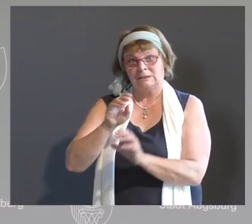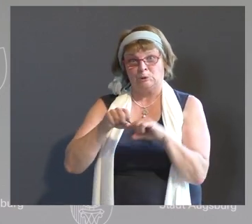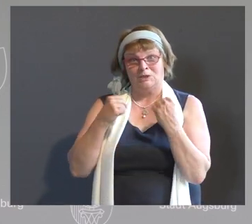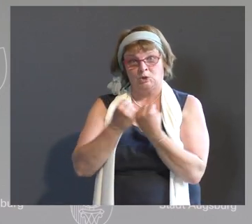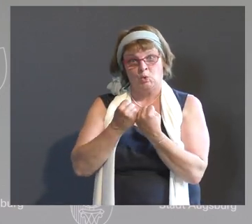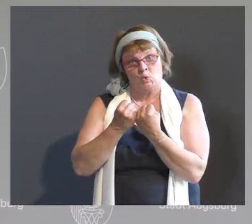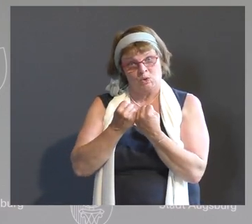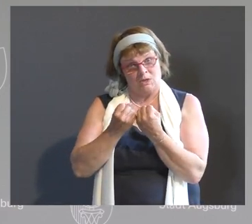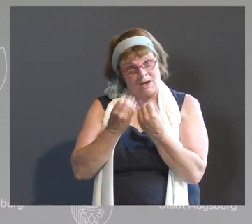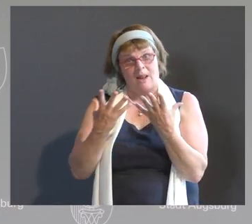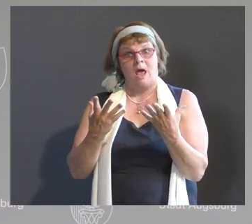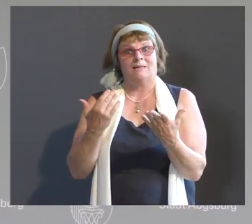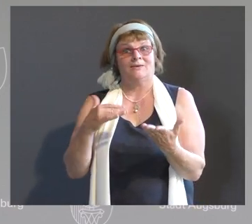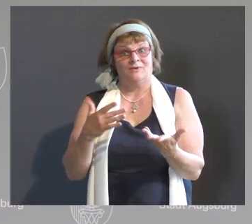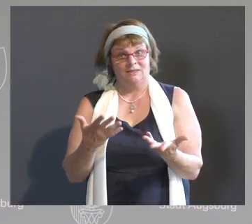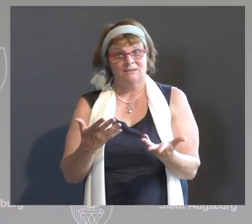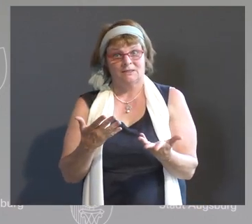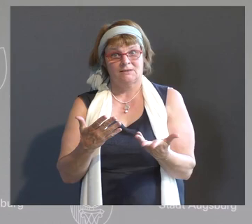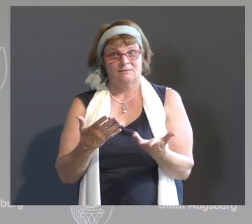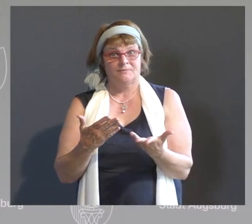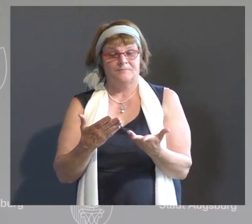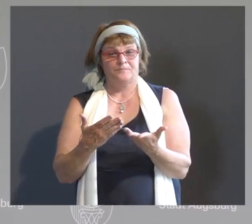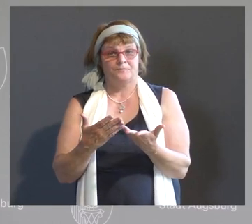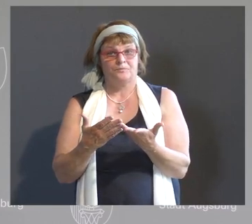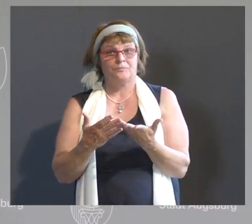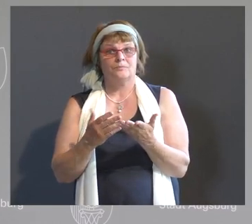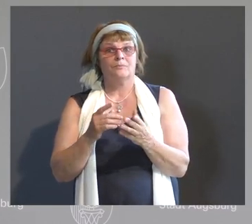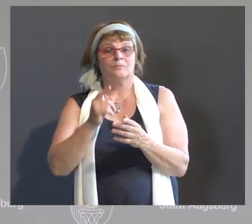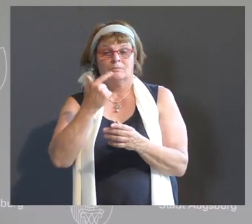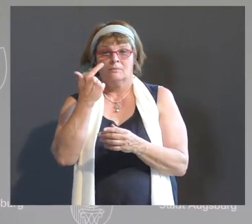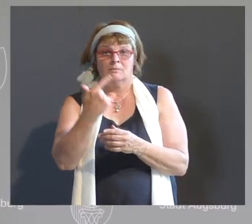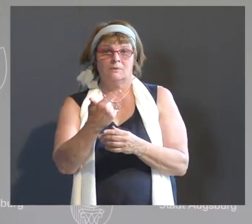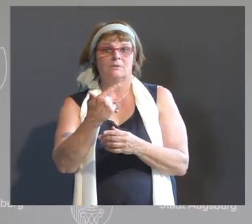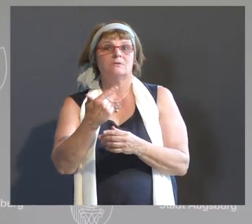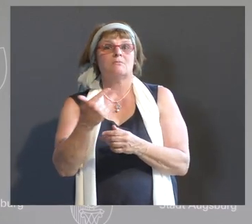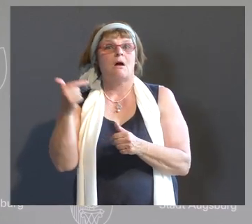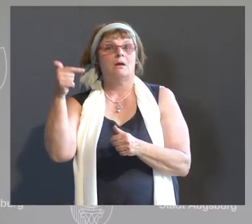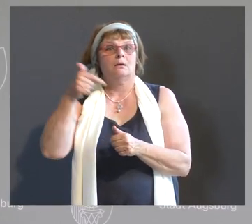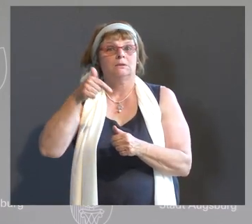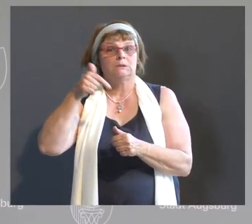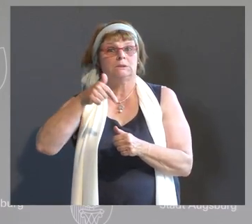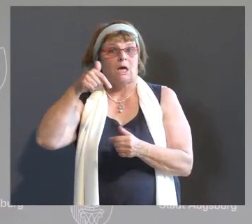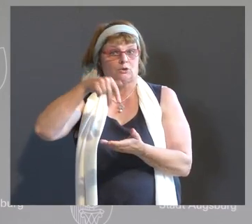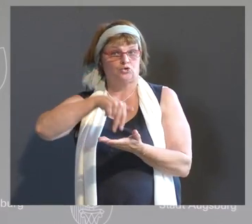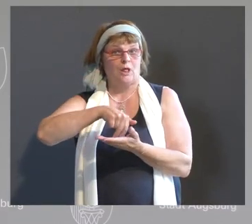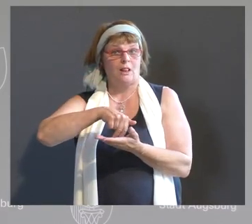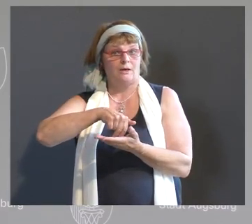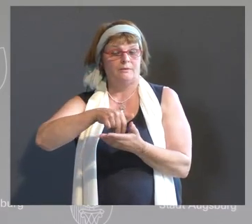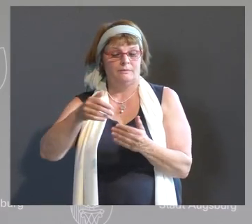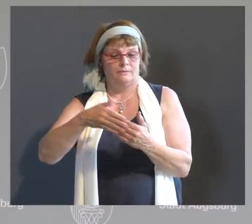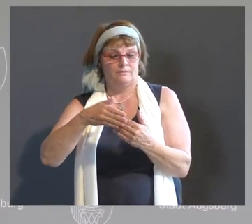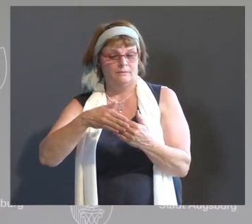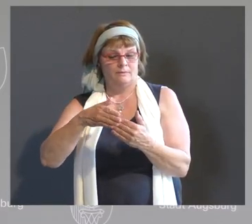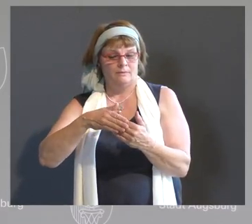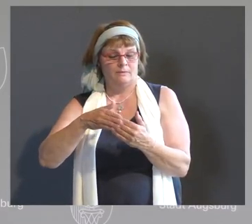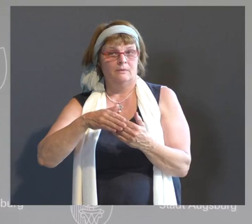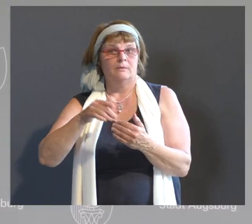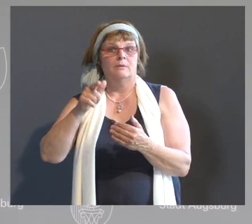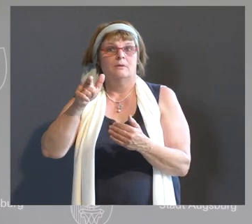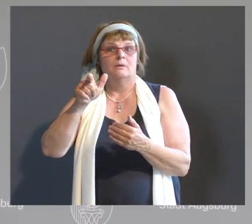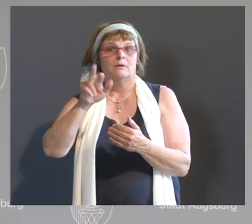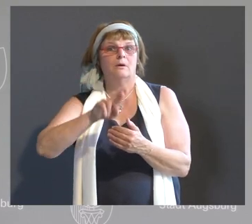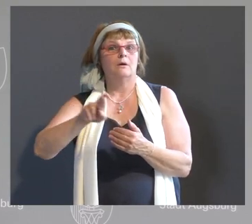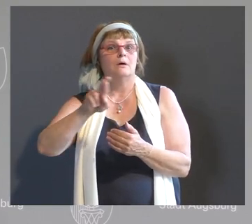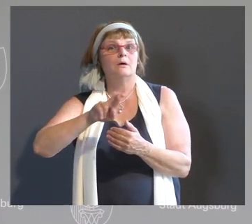Es kam aber zu weiteren Verdrängungseffekten. Wir haben 2 Tankstellen in diesem Bereich nach dem Rathausplatz, wo der